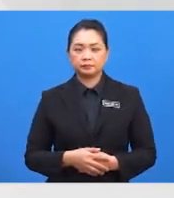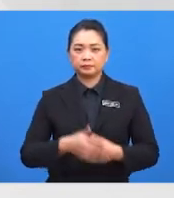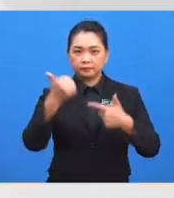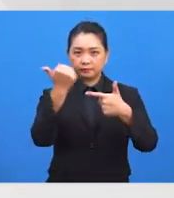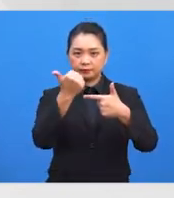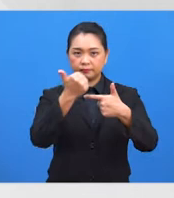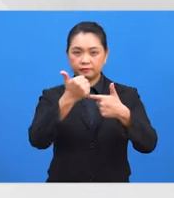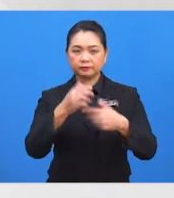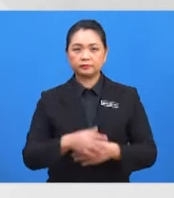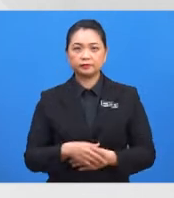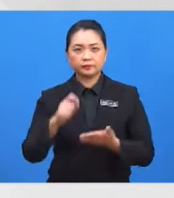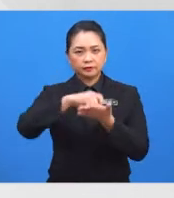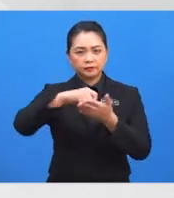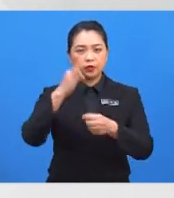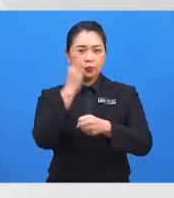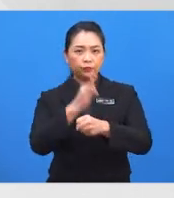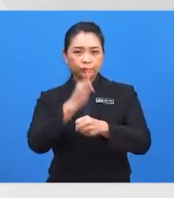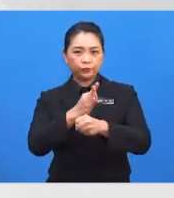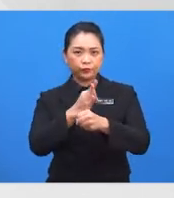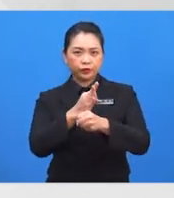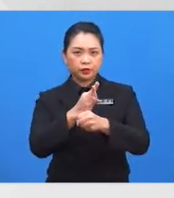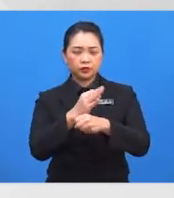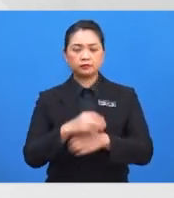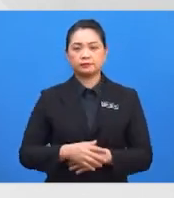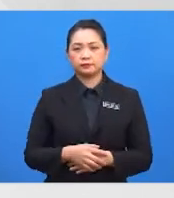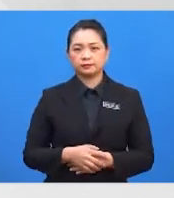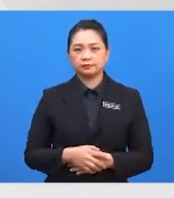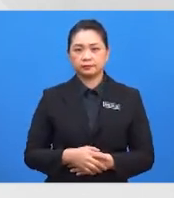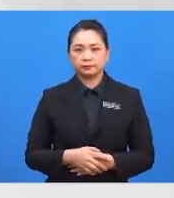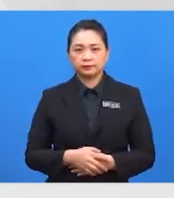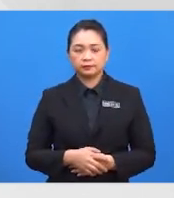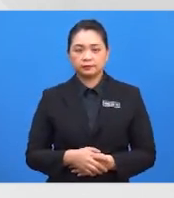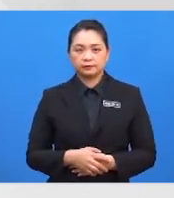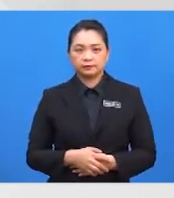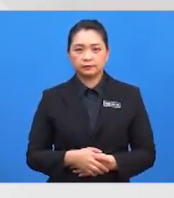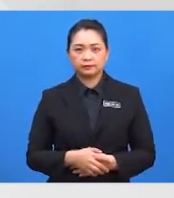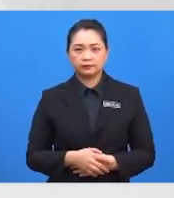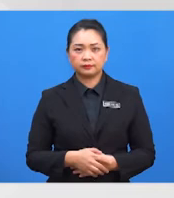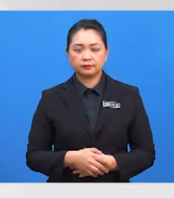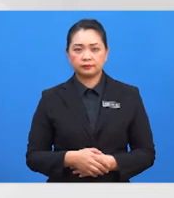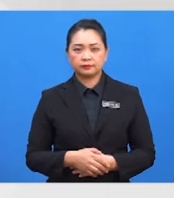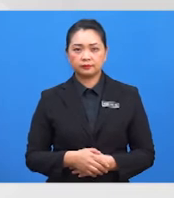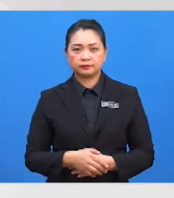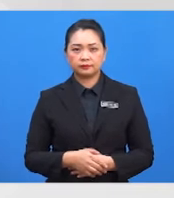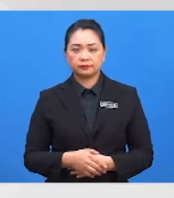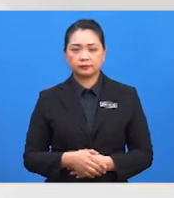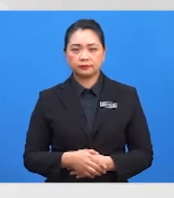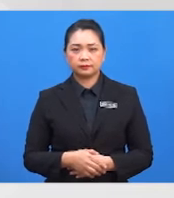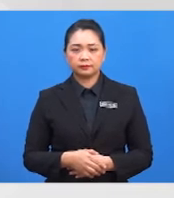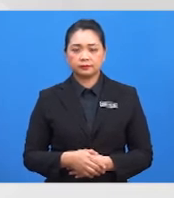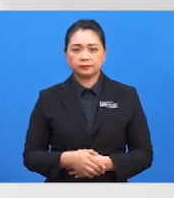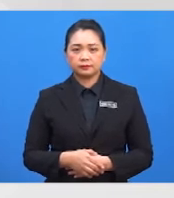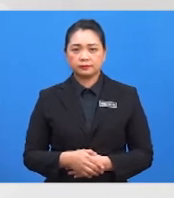Soalan yang kedua, nyatakan fungsi spesifikasi teknikal, crop mark atau trip mark dan